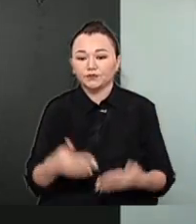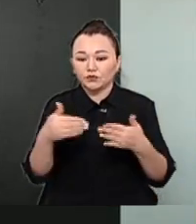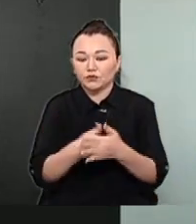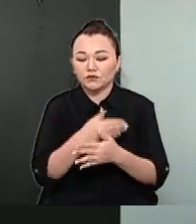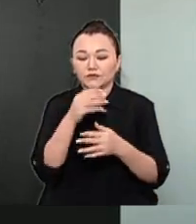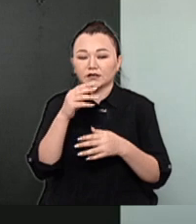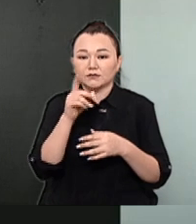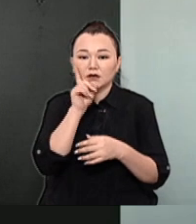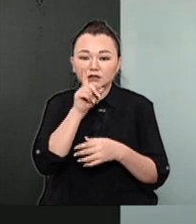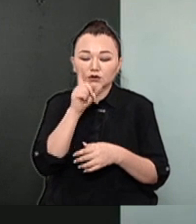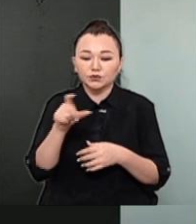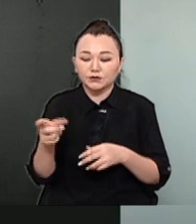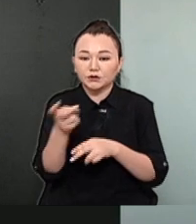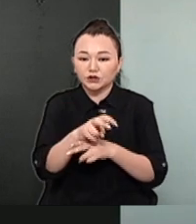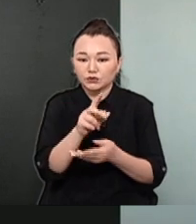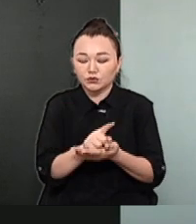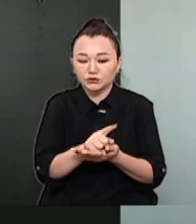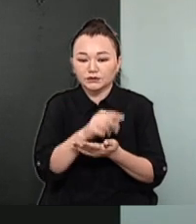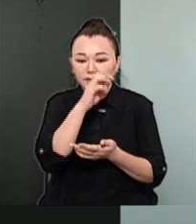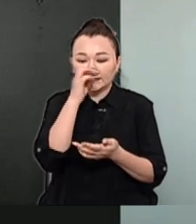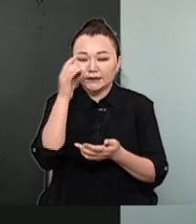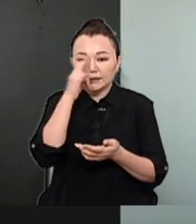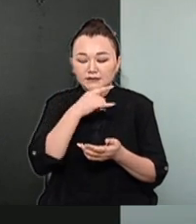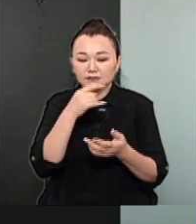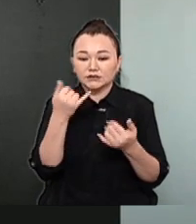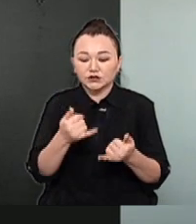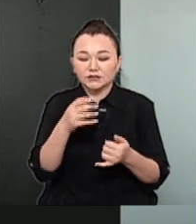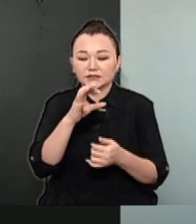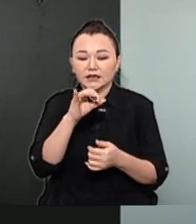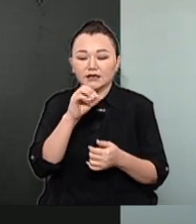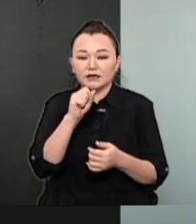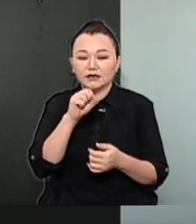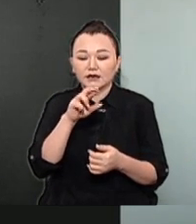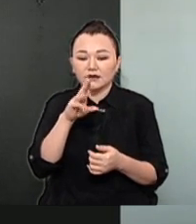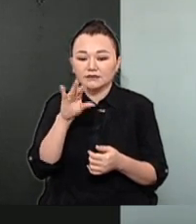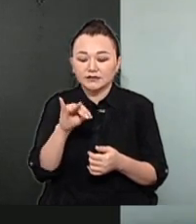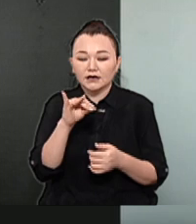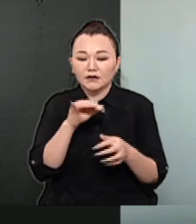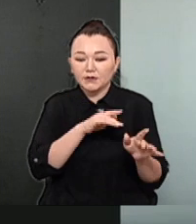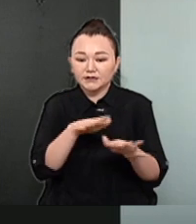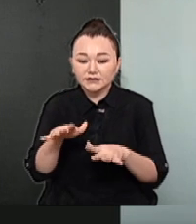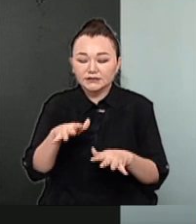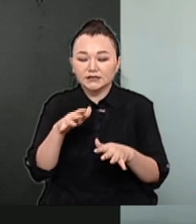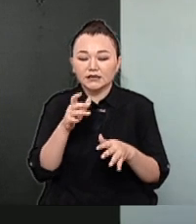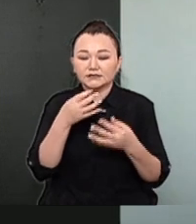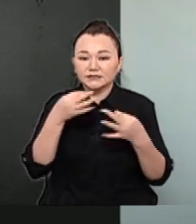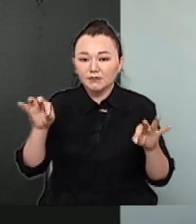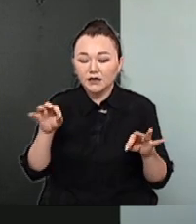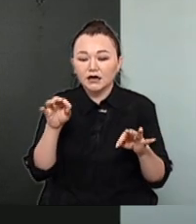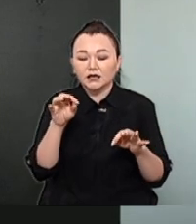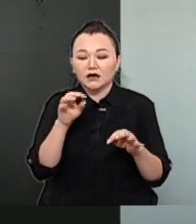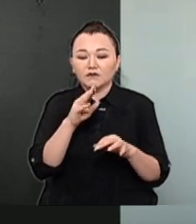ұрпақ келу керек. Сол кезде Қазақстанда саяси процесс мынау